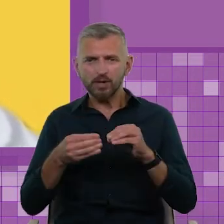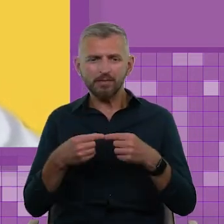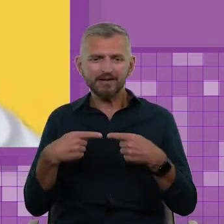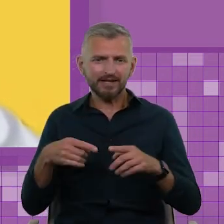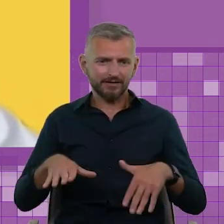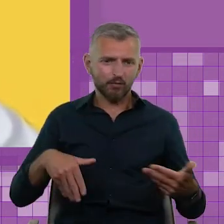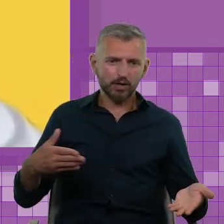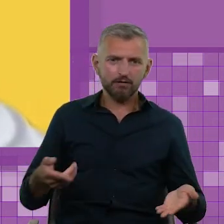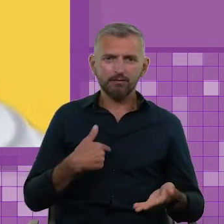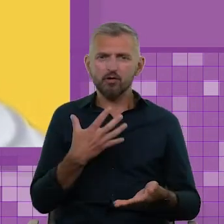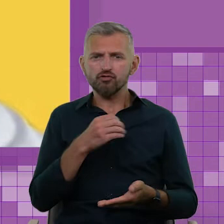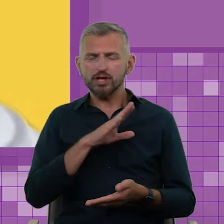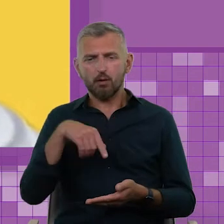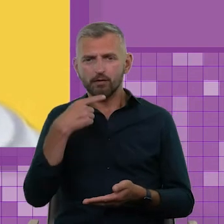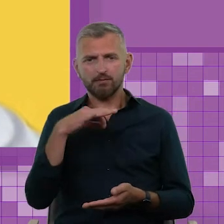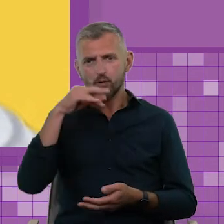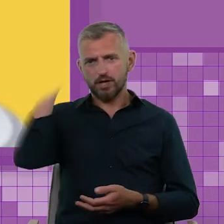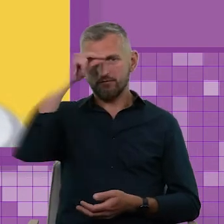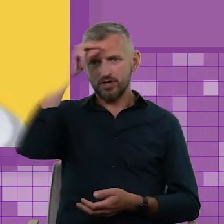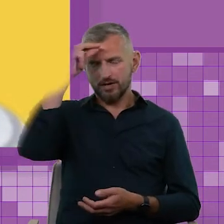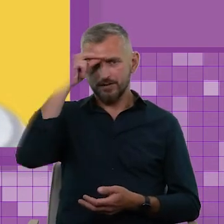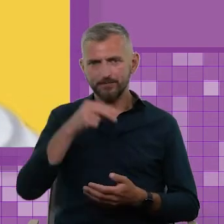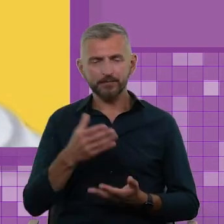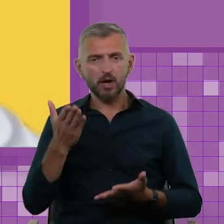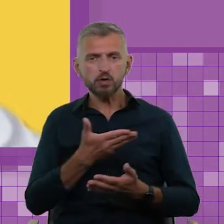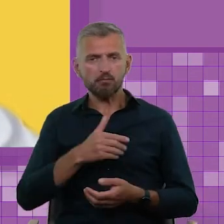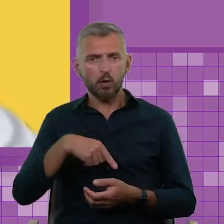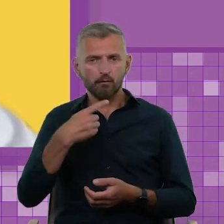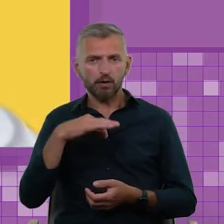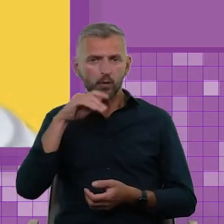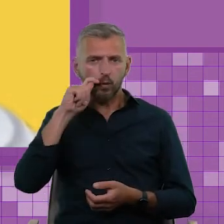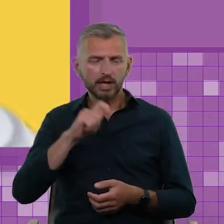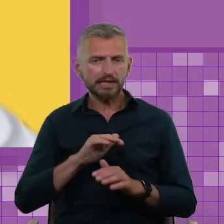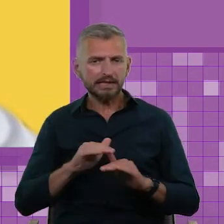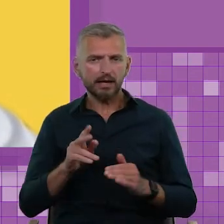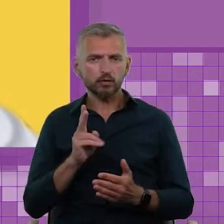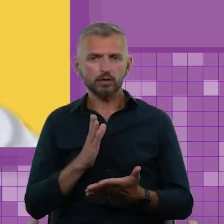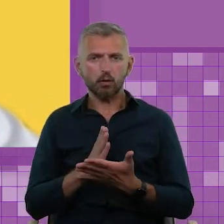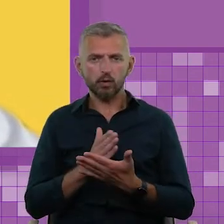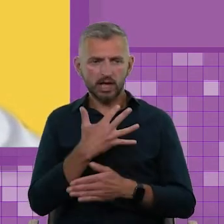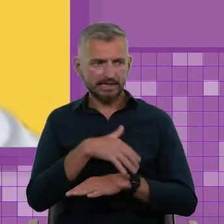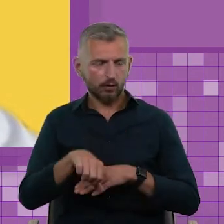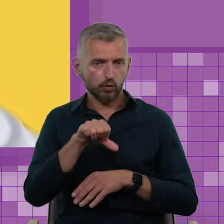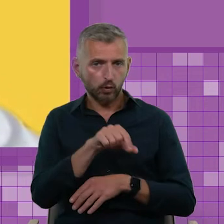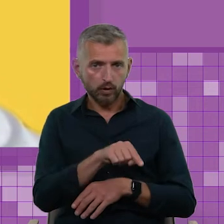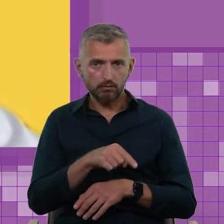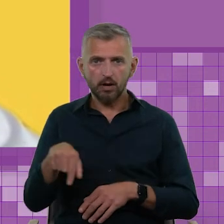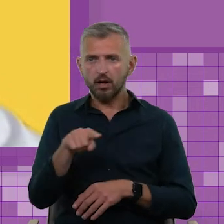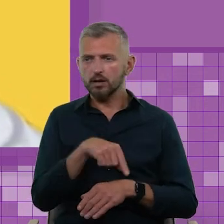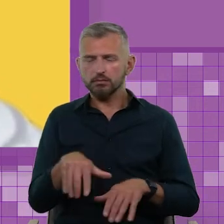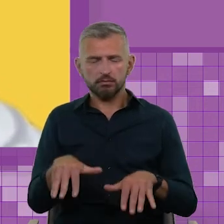аспектів, ми ще не говорили про навчання. Так? Якщо ми говоримо про українських дітей, які знаходяться за кордоном, а їх дуже